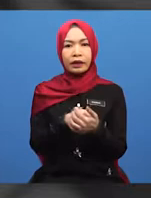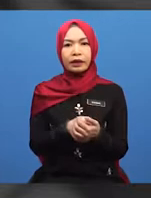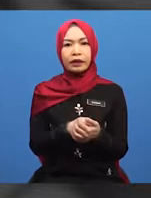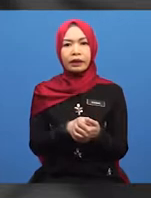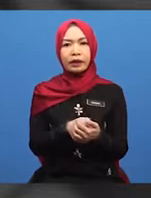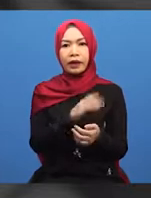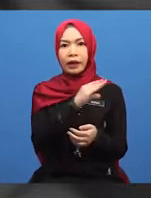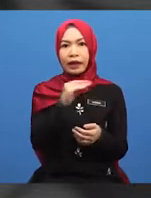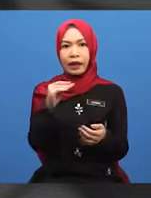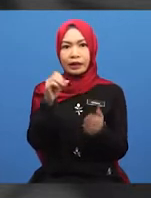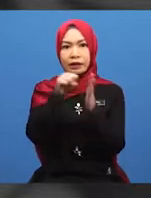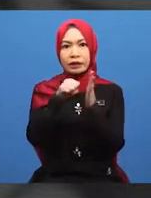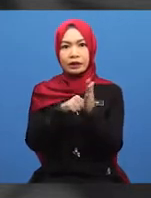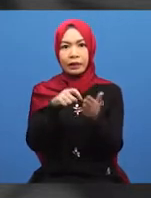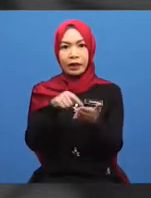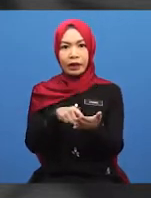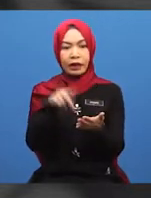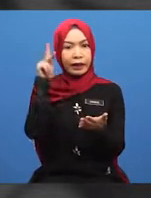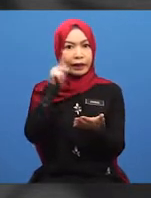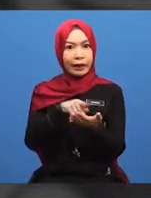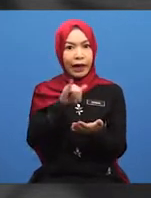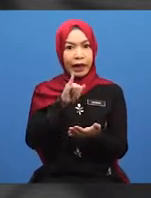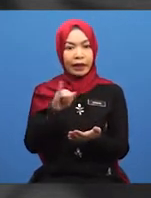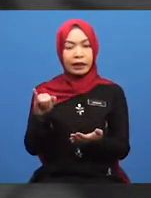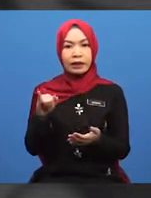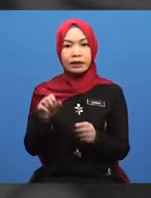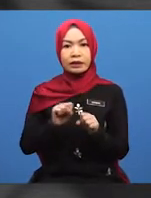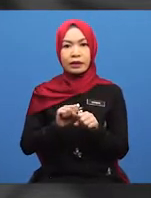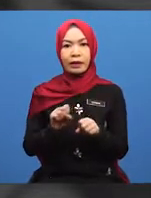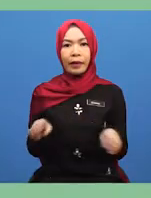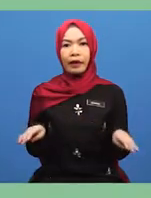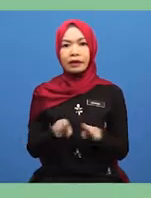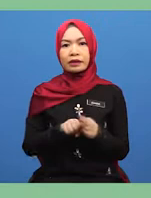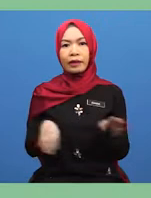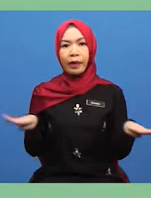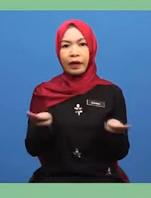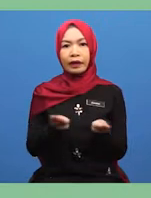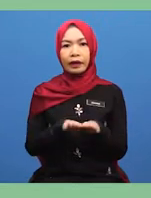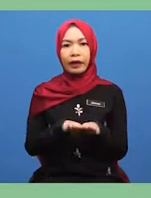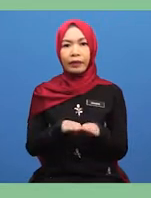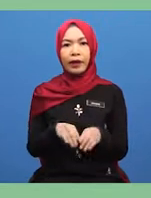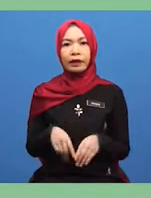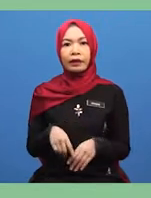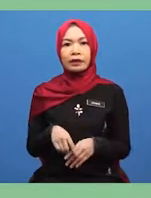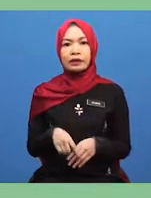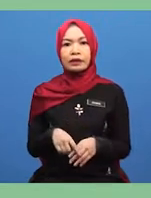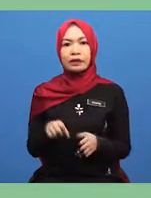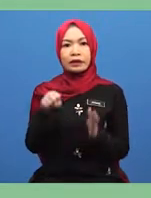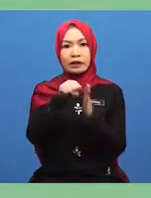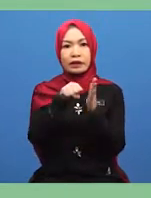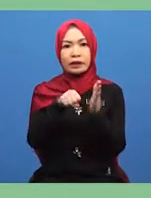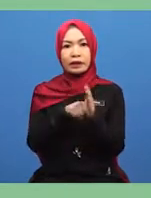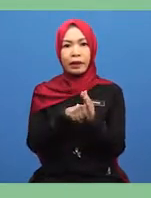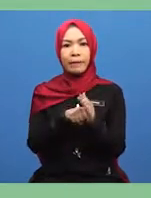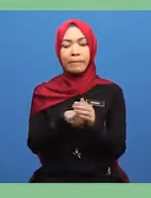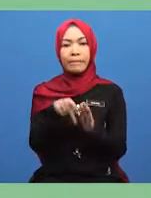sistem kadar pertukaran tetap. Marilah kita lihat topik yang seterusnya, iaitu bagaimana sistem kadar